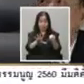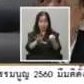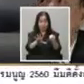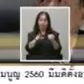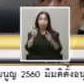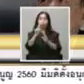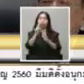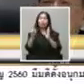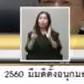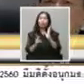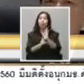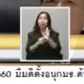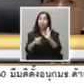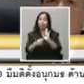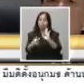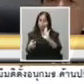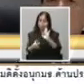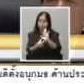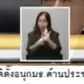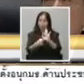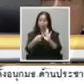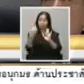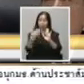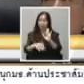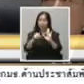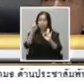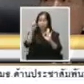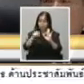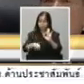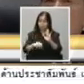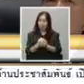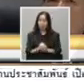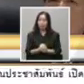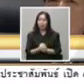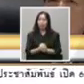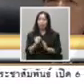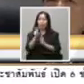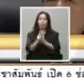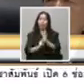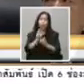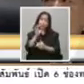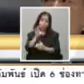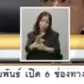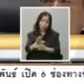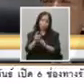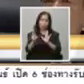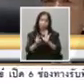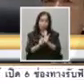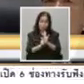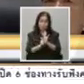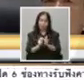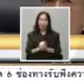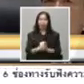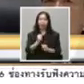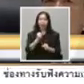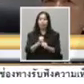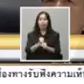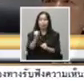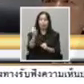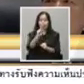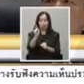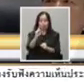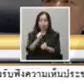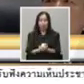ศบทบัญญัติของกฎหมายนะครับกฎหรือข้อบังคับหรือการกระทำใดขัดหรือแย้